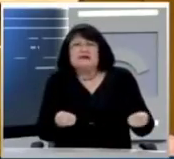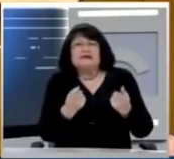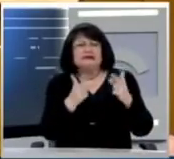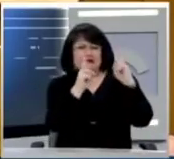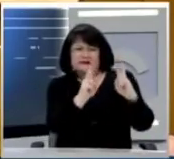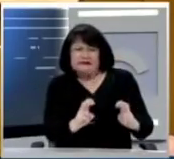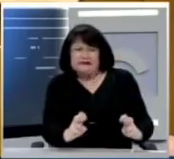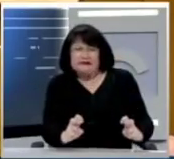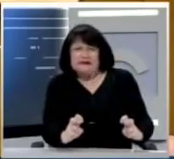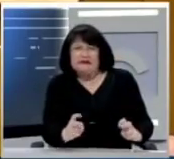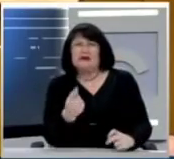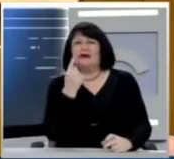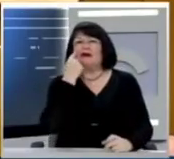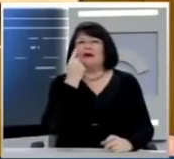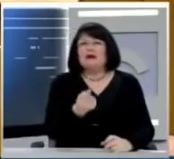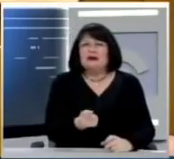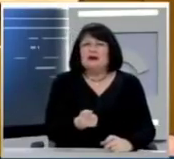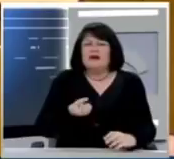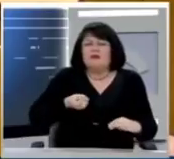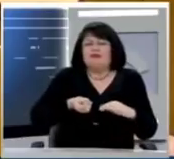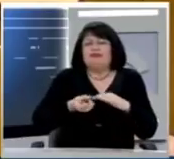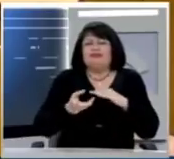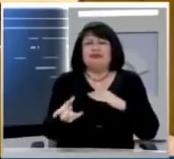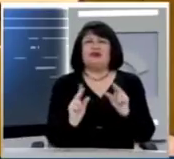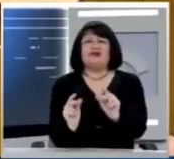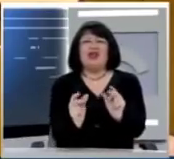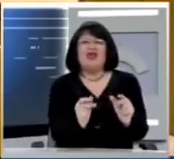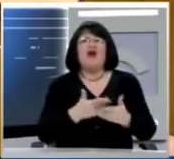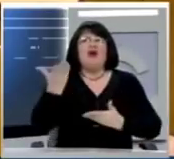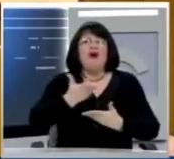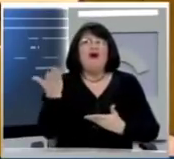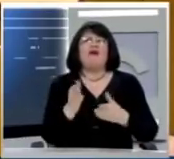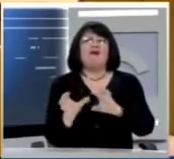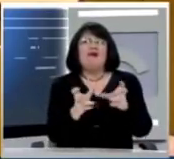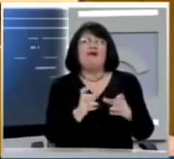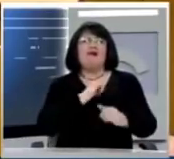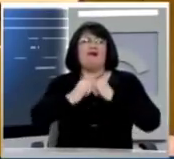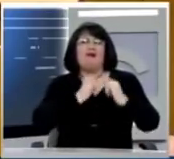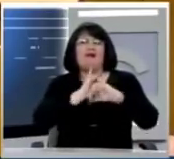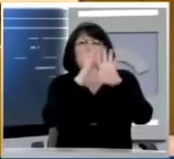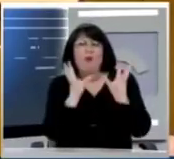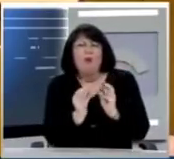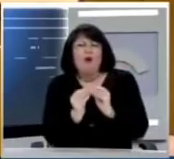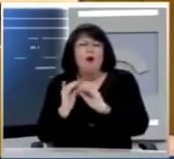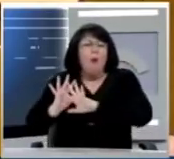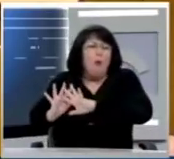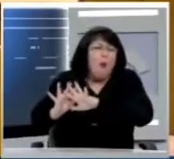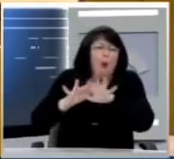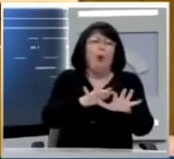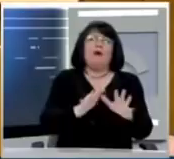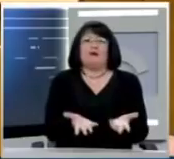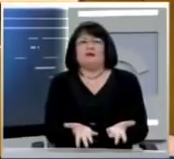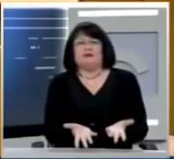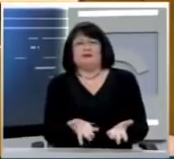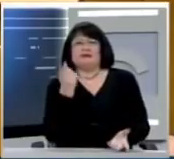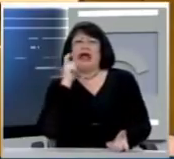έβλεπε έναν εσμό καναλιών, ραδιοφώνων, εφημερίδων, site να πέφτουν επάνω του